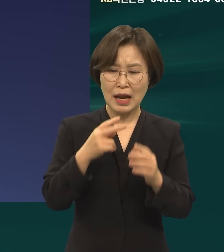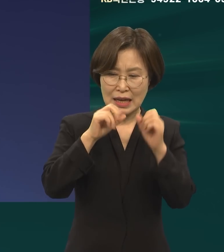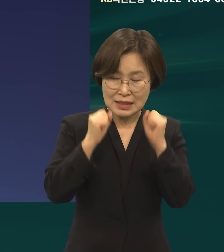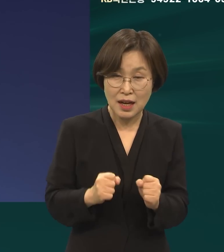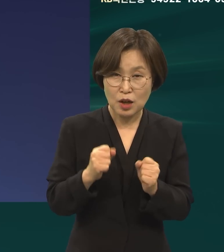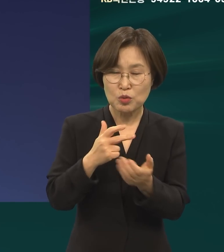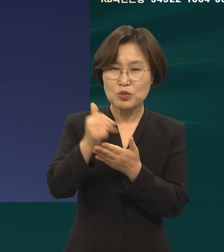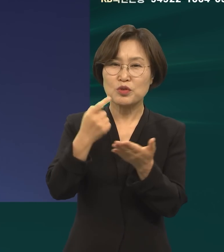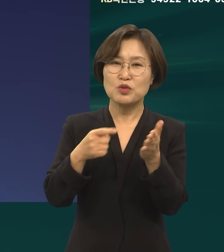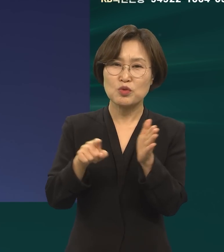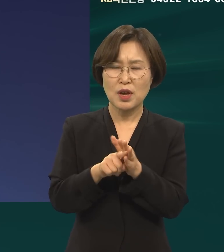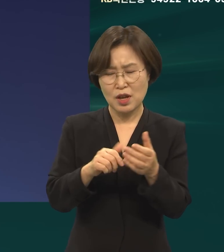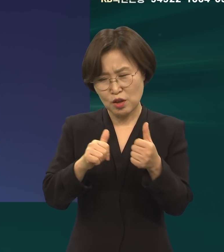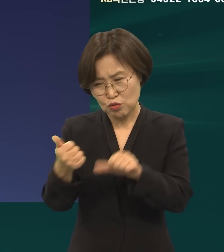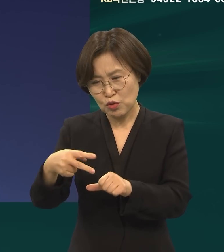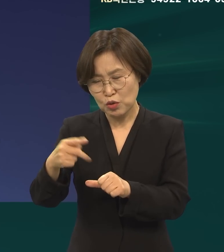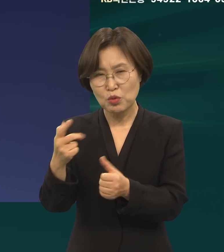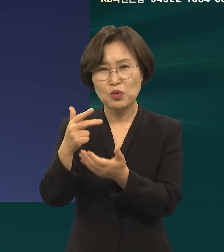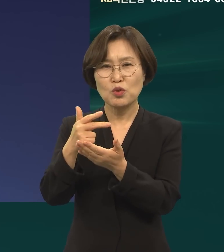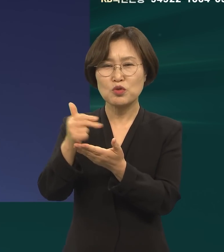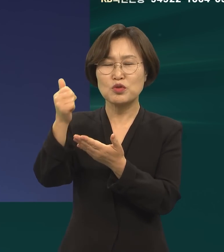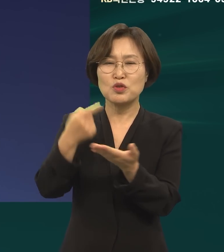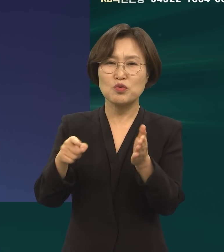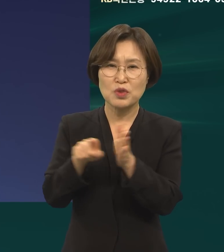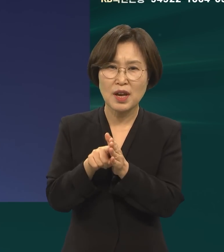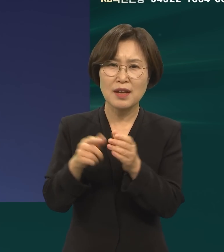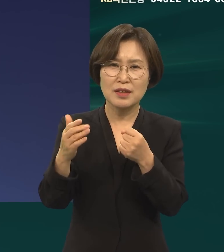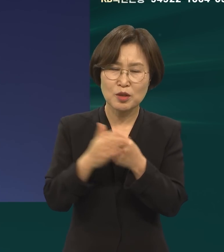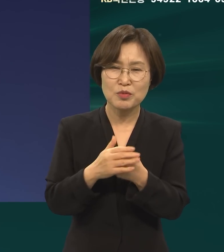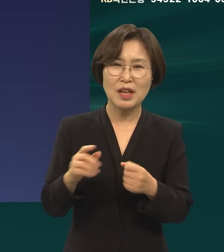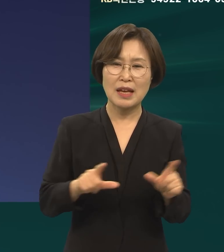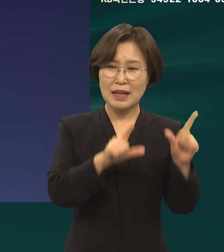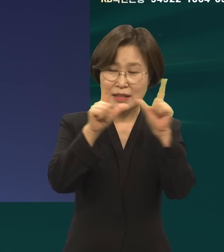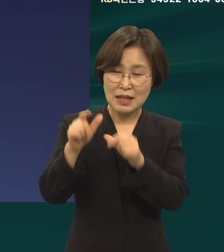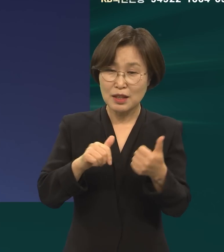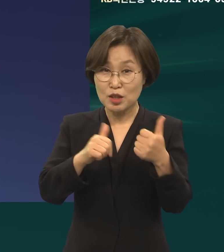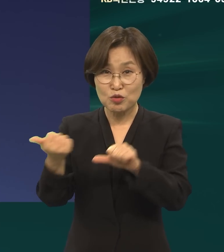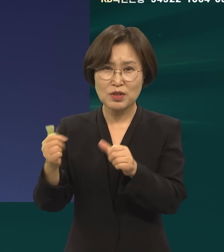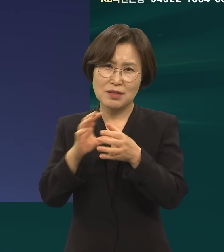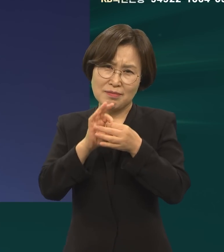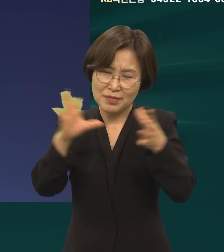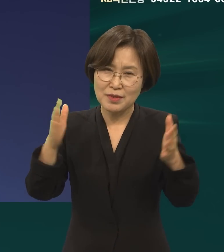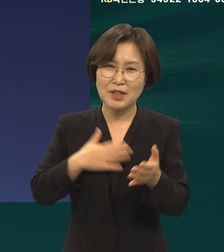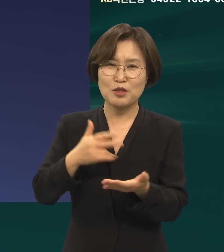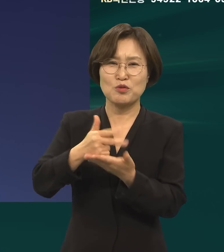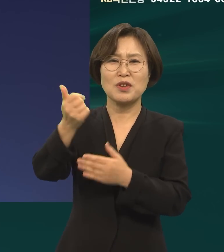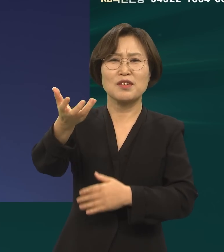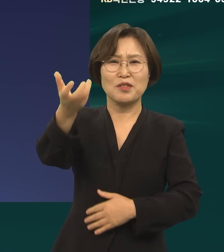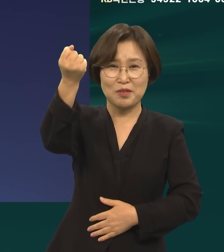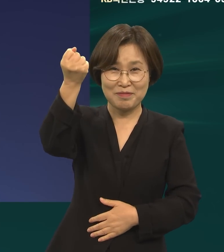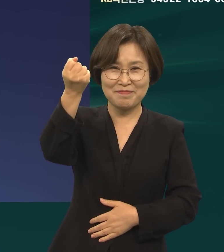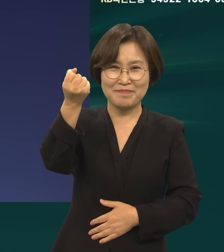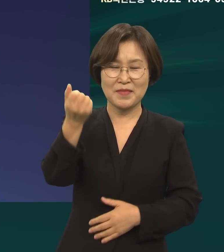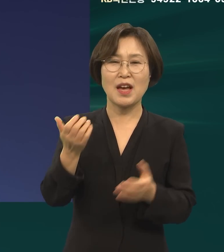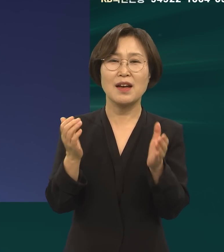살고 죽어도 주를 위해 죽나니 그러므로 사나 죽으나 나는 주의 것이로다.